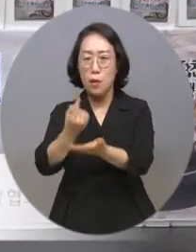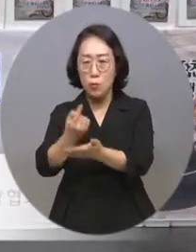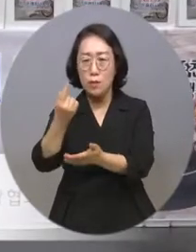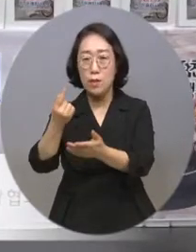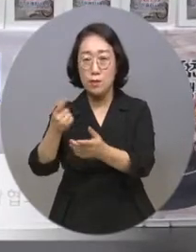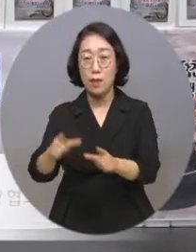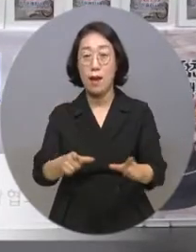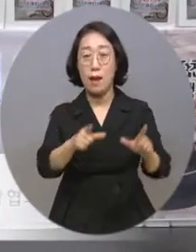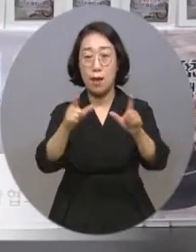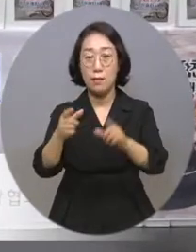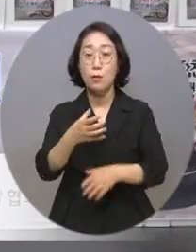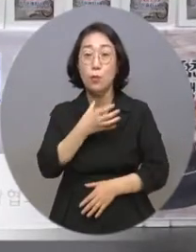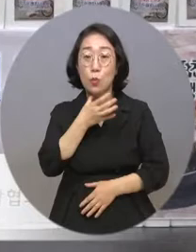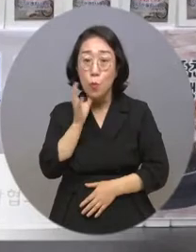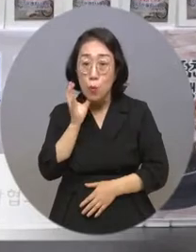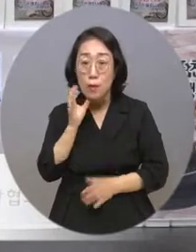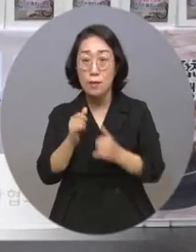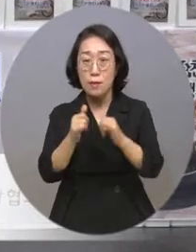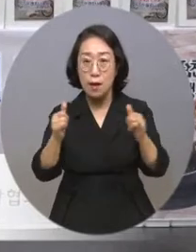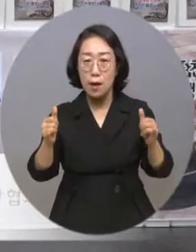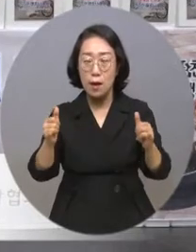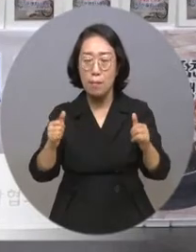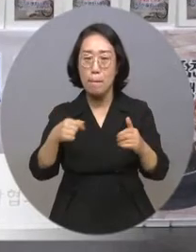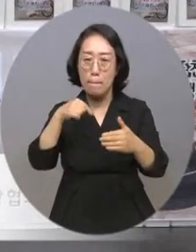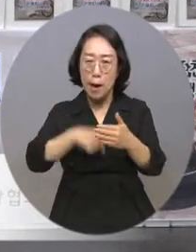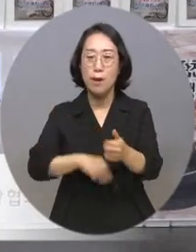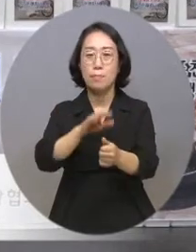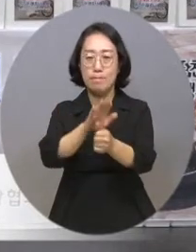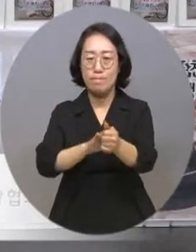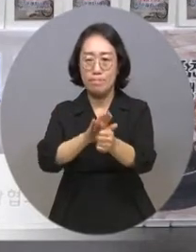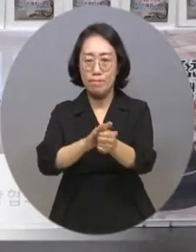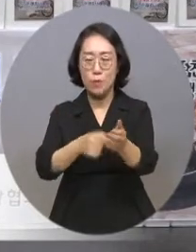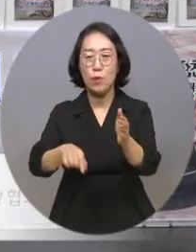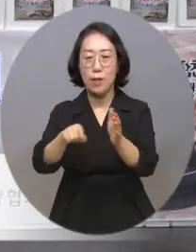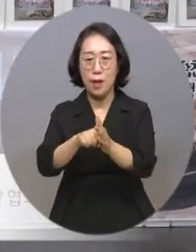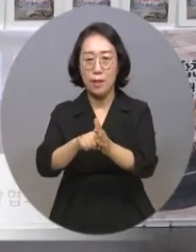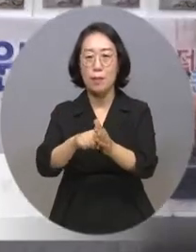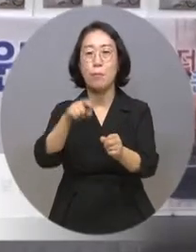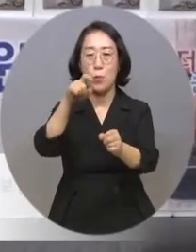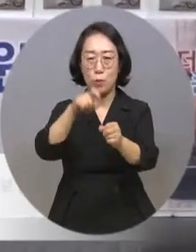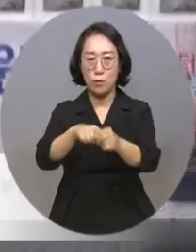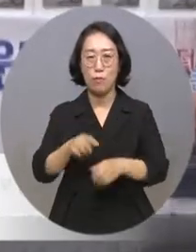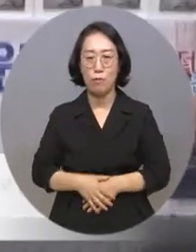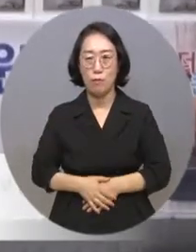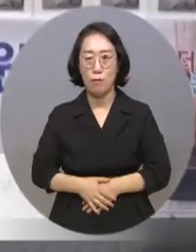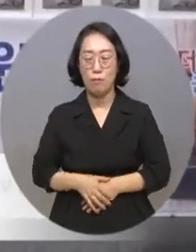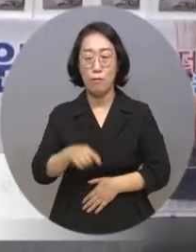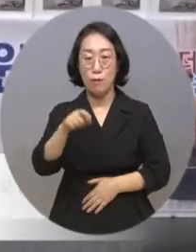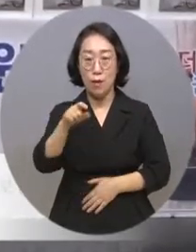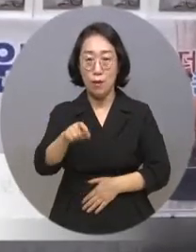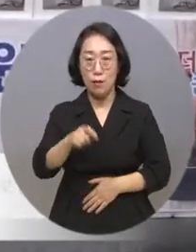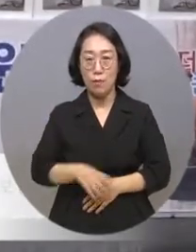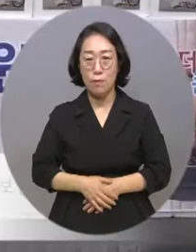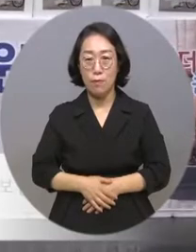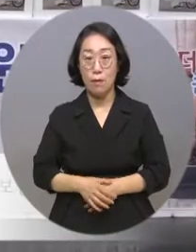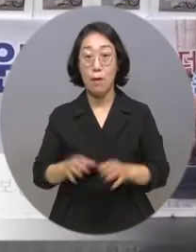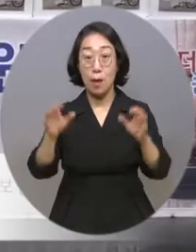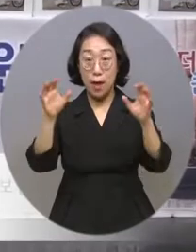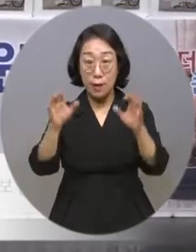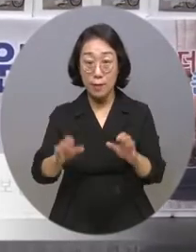사시는 어르신들의 그리움을 달래주는 그런 행사라고도 생각을 합니다. 이런